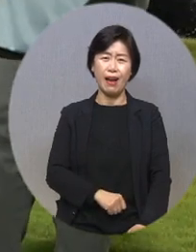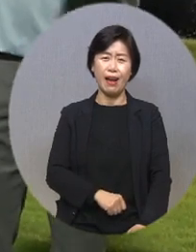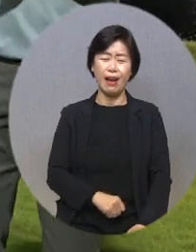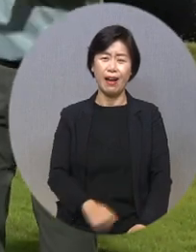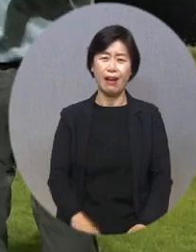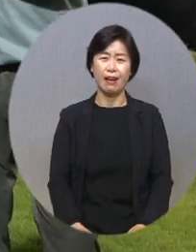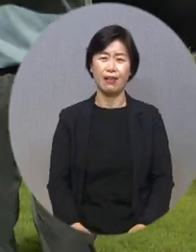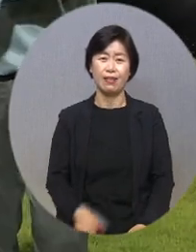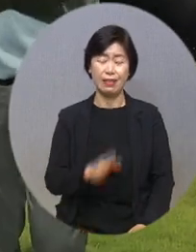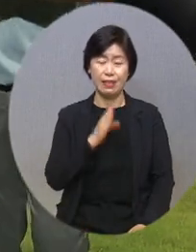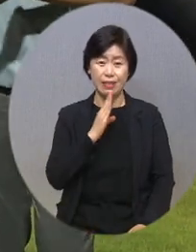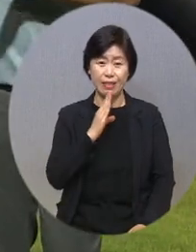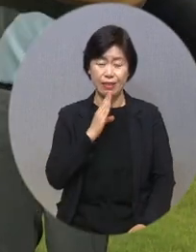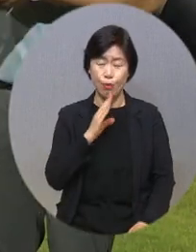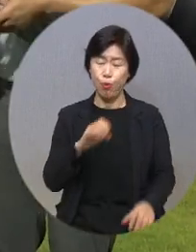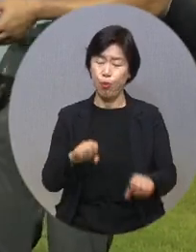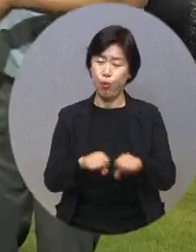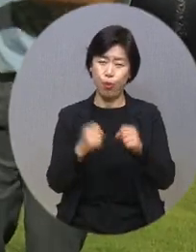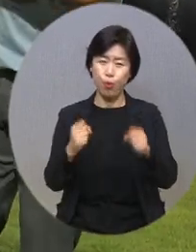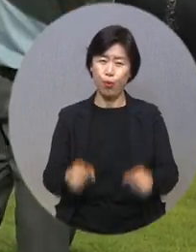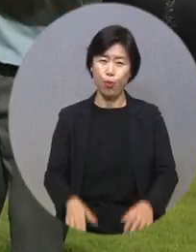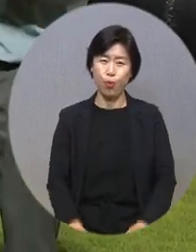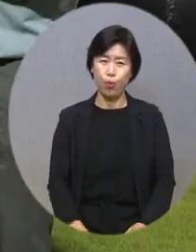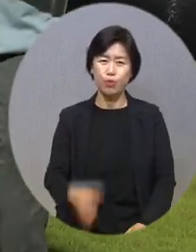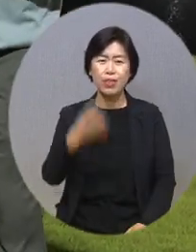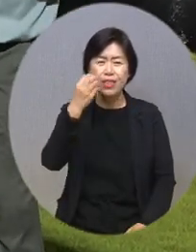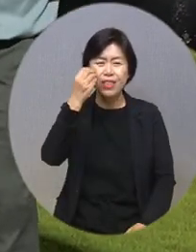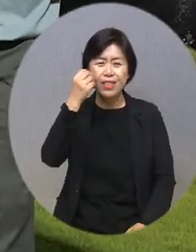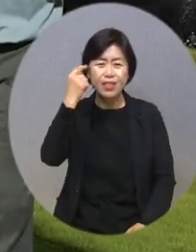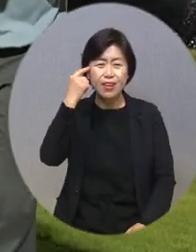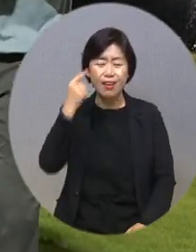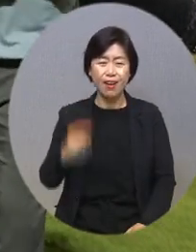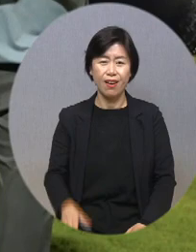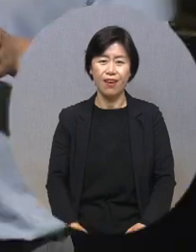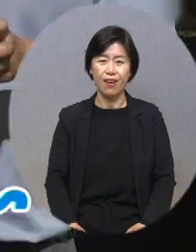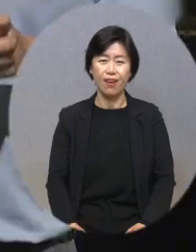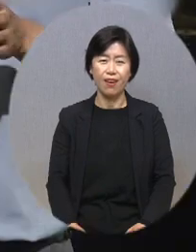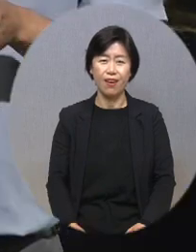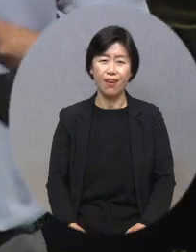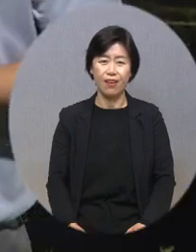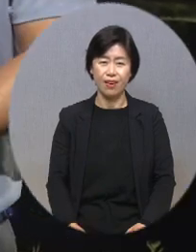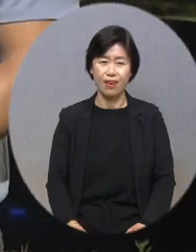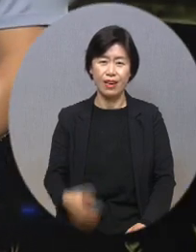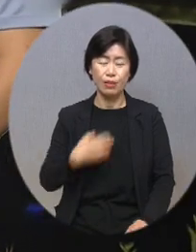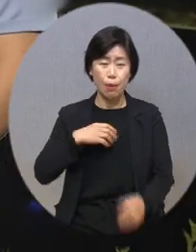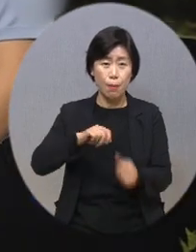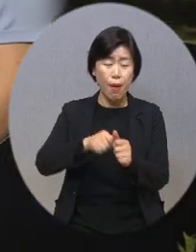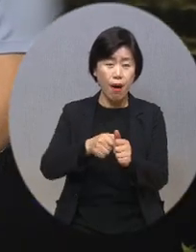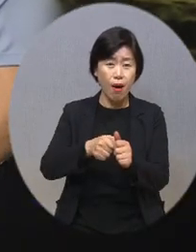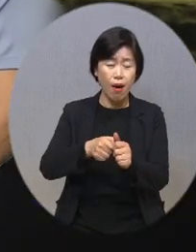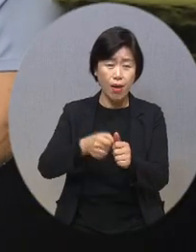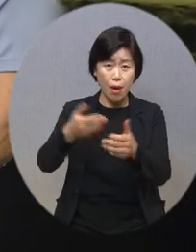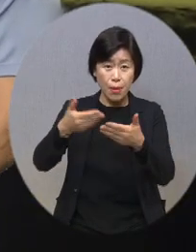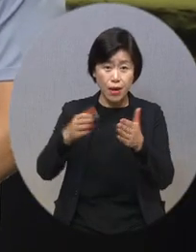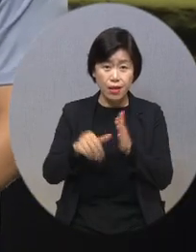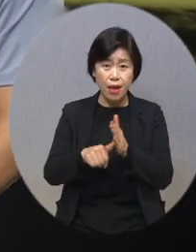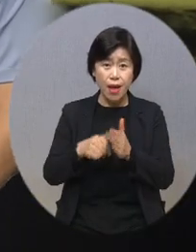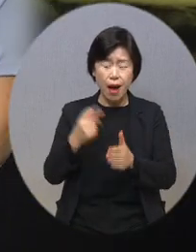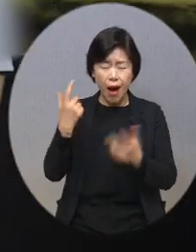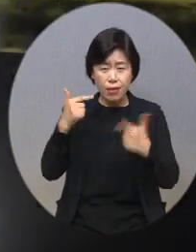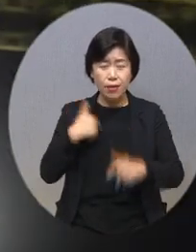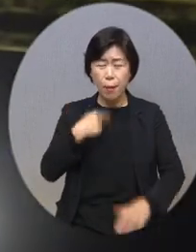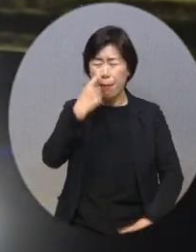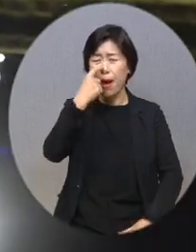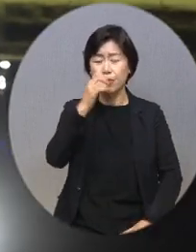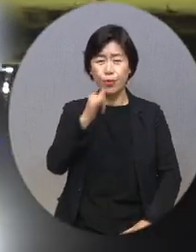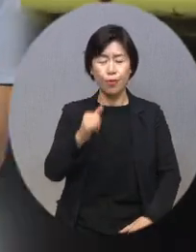진짜 대박. 아니, 저는 왠지 이상하다. 저는 그래서 다 알고 있었죠. 아까 뭐가 들어있는지 다 알고. 근데